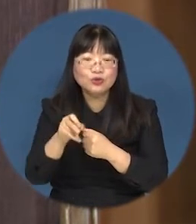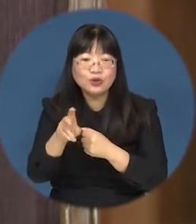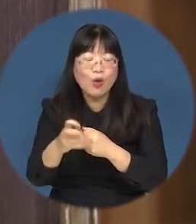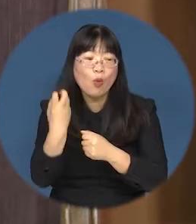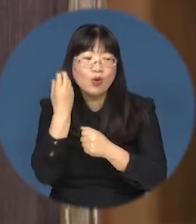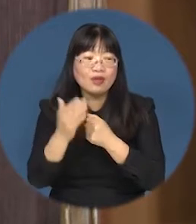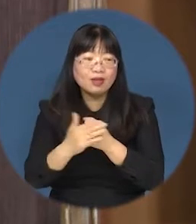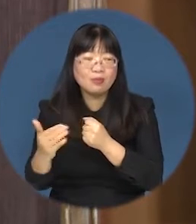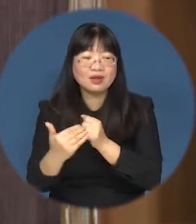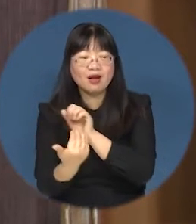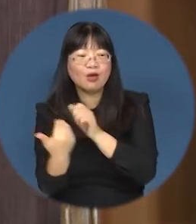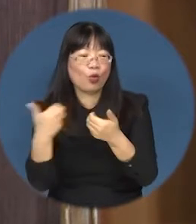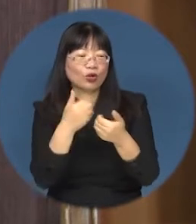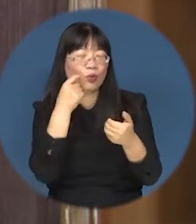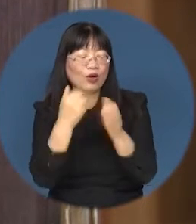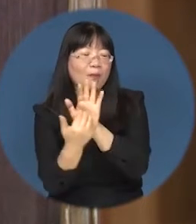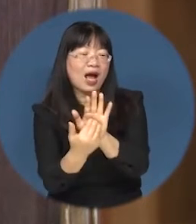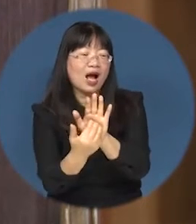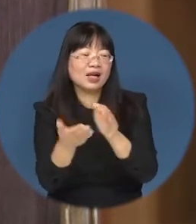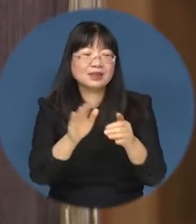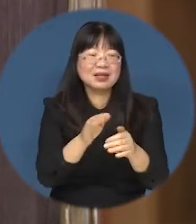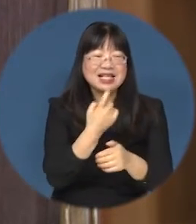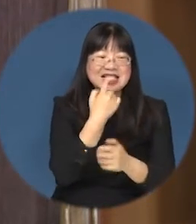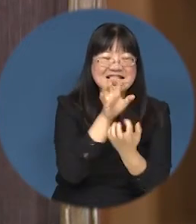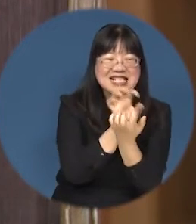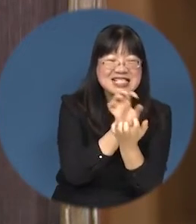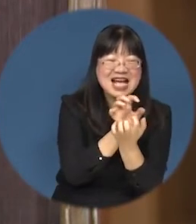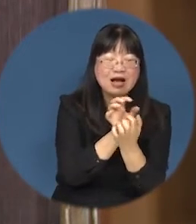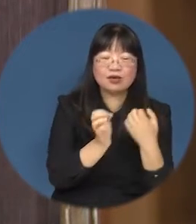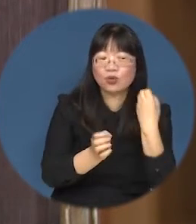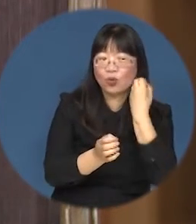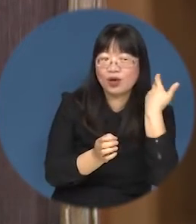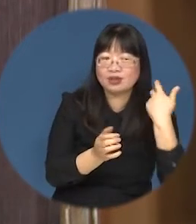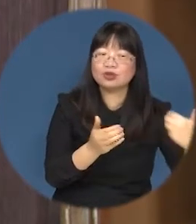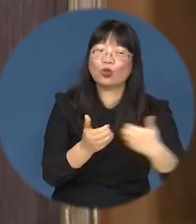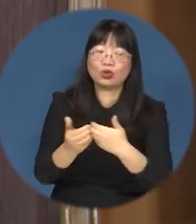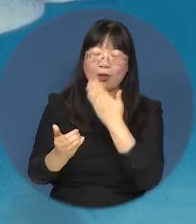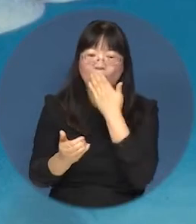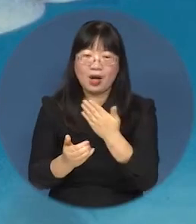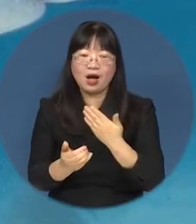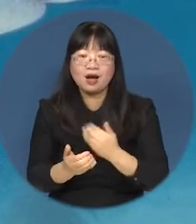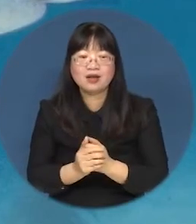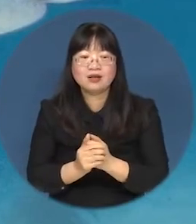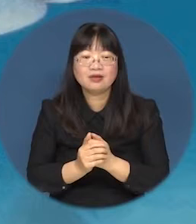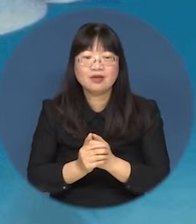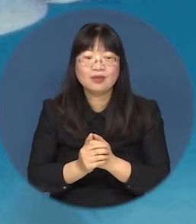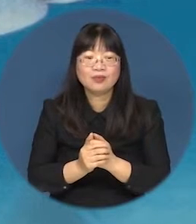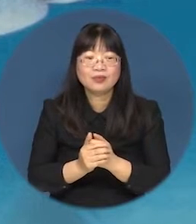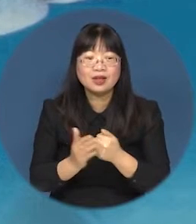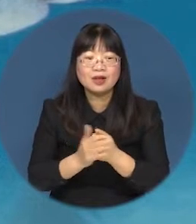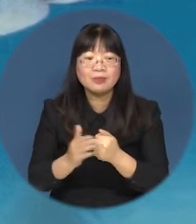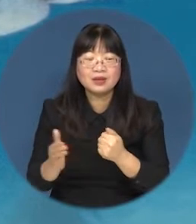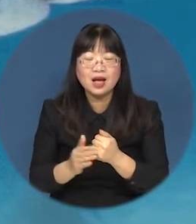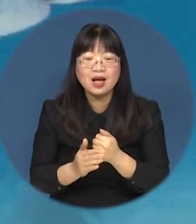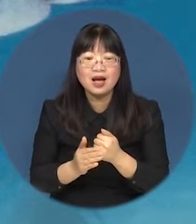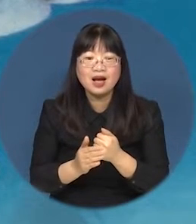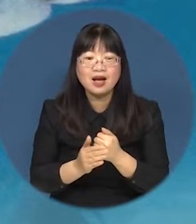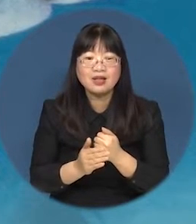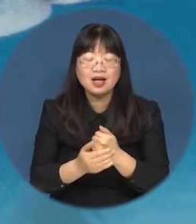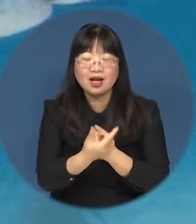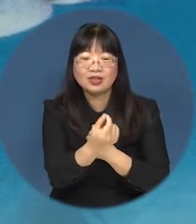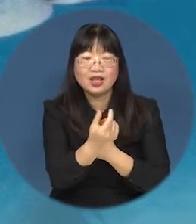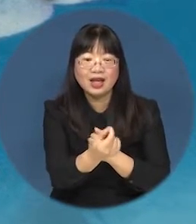방어 능력밖에 없죠. 그 이제 걔네들이라든가 이 뱀상어라든가 이런 애들은 자꾸 공격을